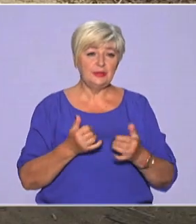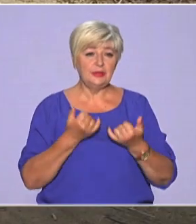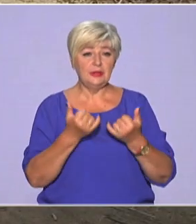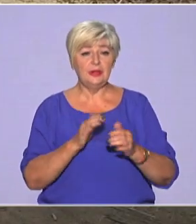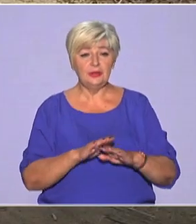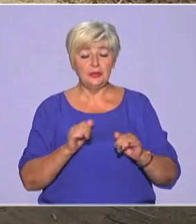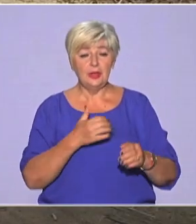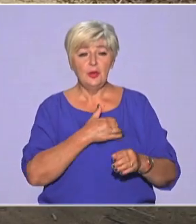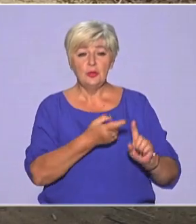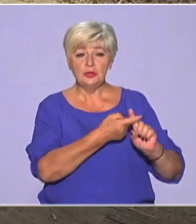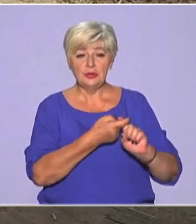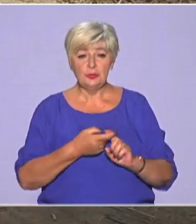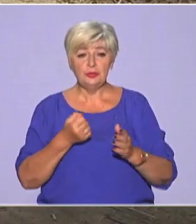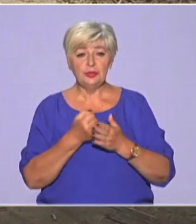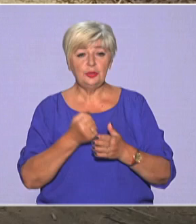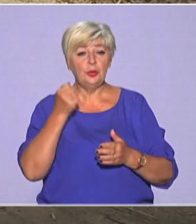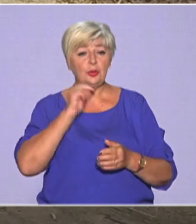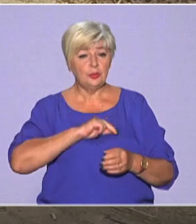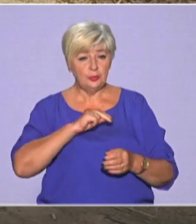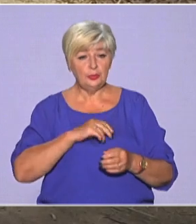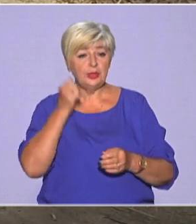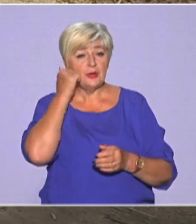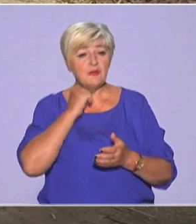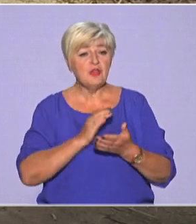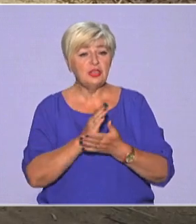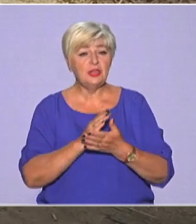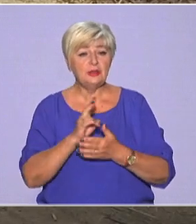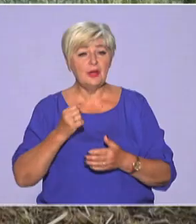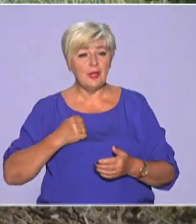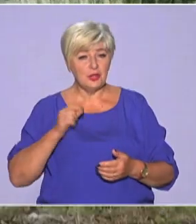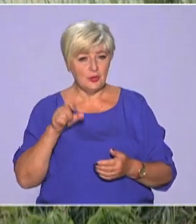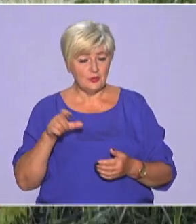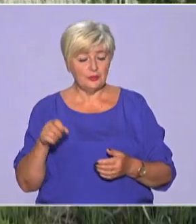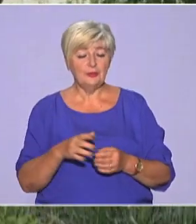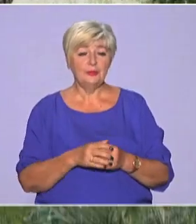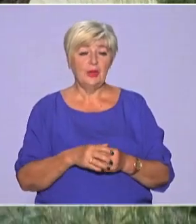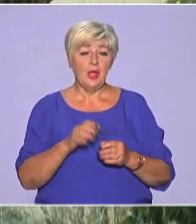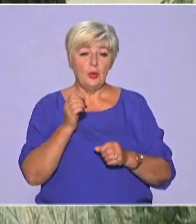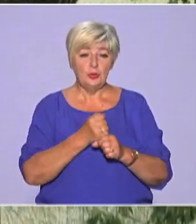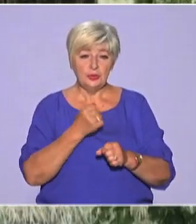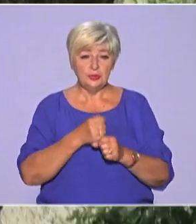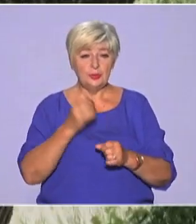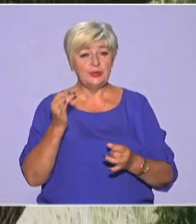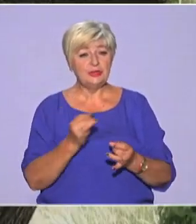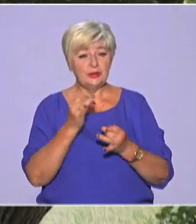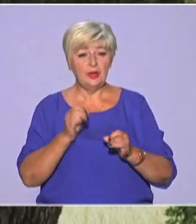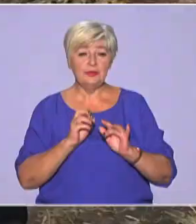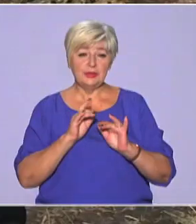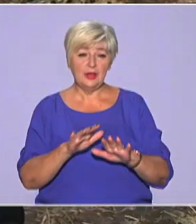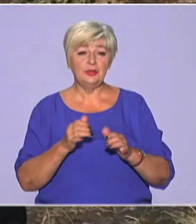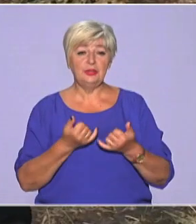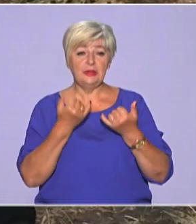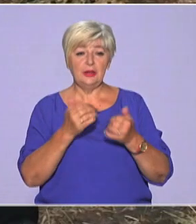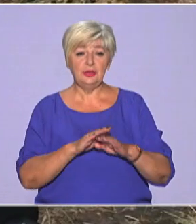Хочуть залучити до роботи і ветеранів, щоб вони допомагали, відчували себе потрібними. У розробці і цікаві заходи для дітей. У